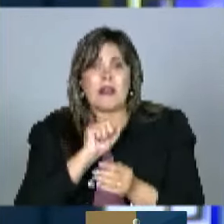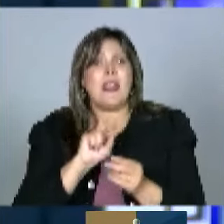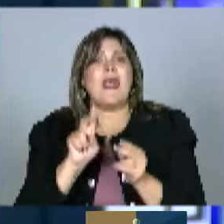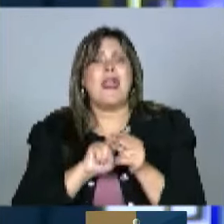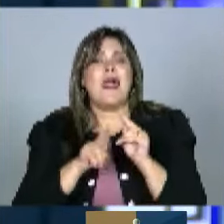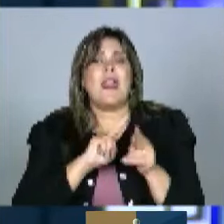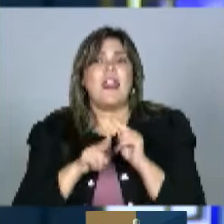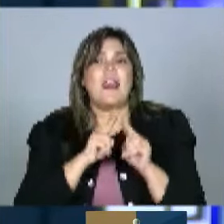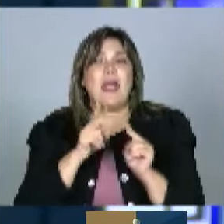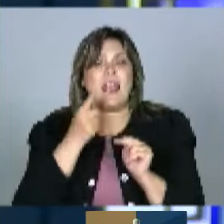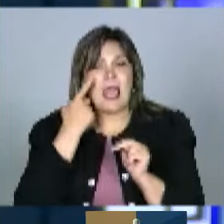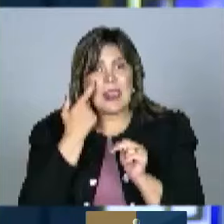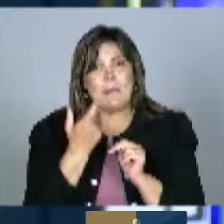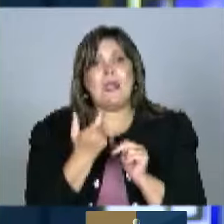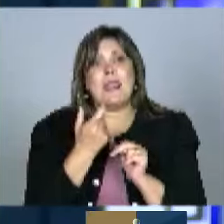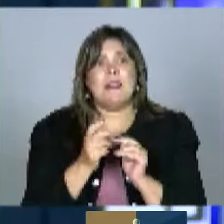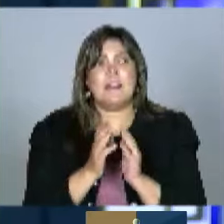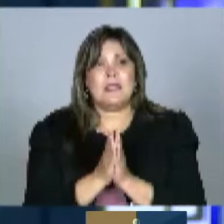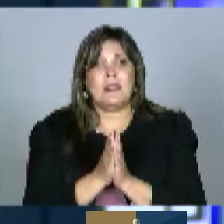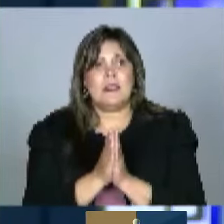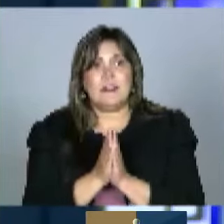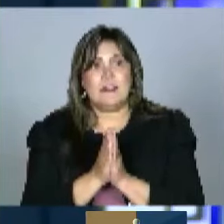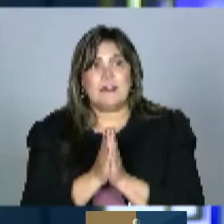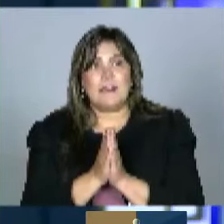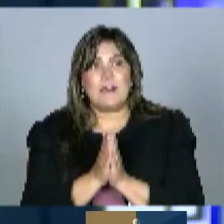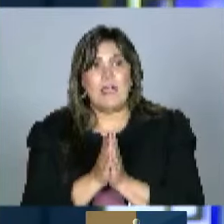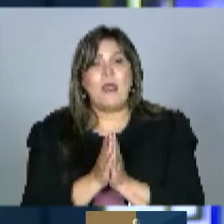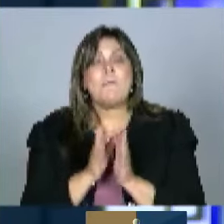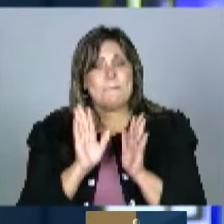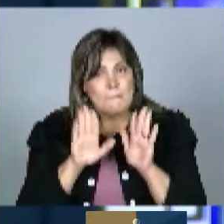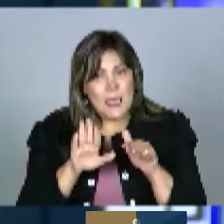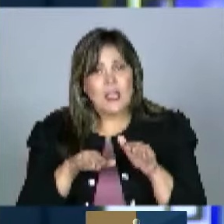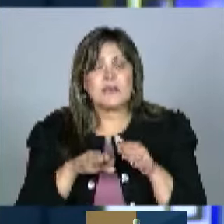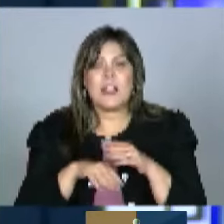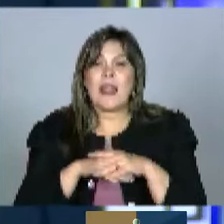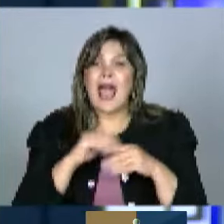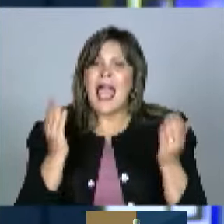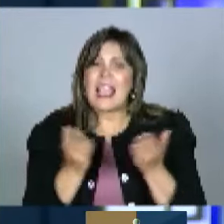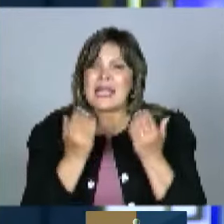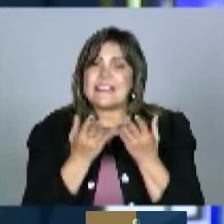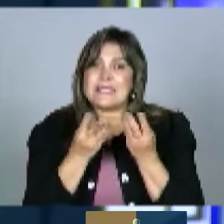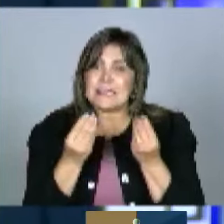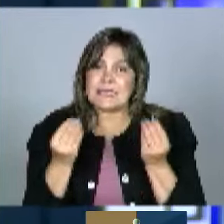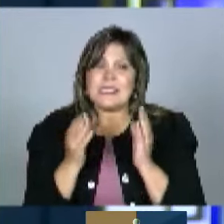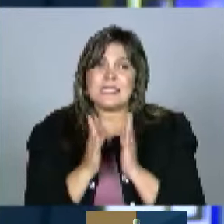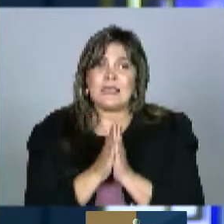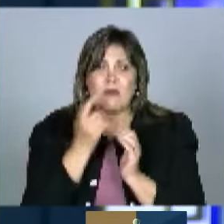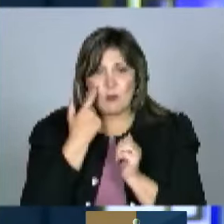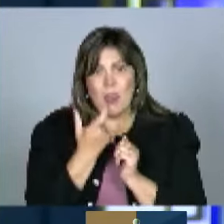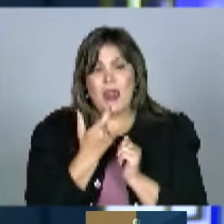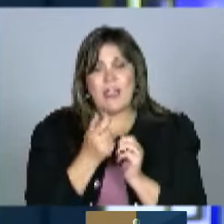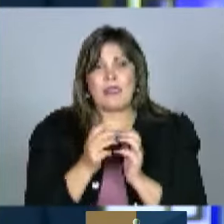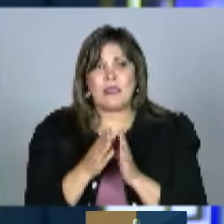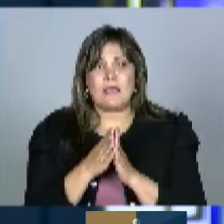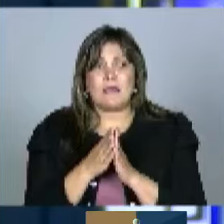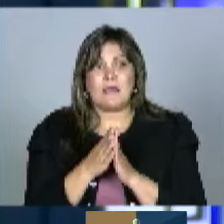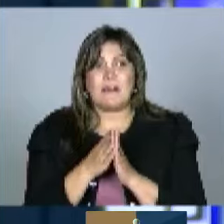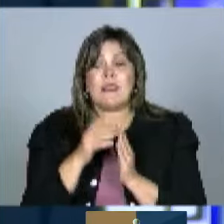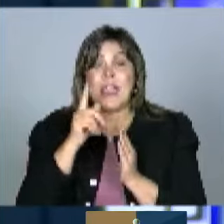ده لان بيحصل حاجات كتيره في هذا الصدد تمام واخد بال حضرتك